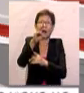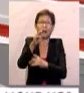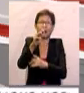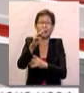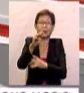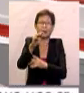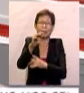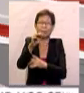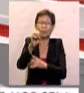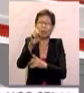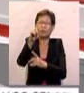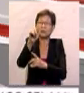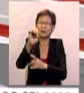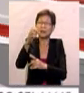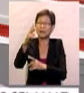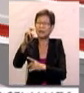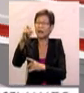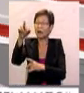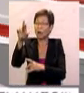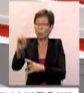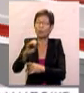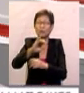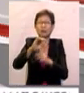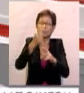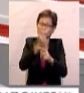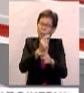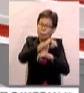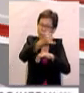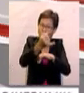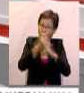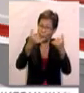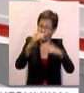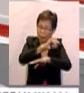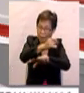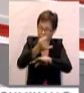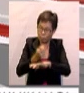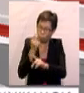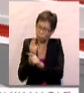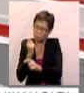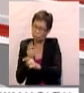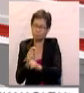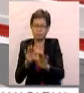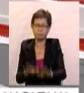Benjamin Radzovic selain mengekalkan pemain import sedia ada Arzim Radzovic.